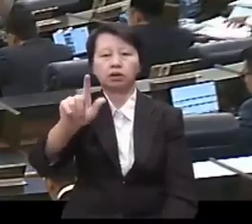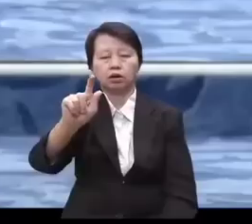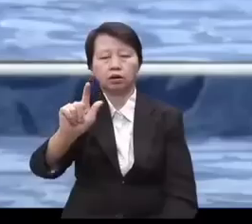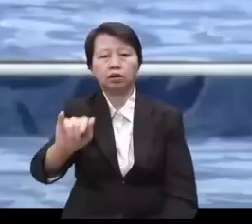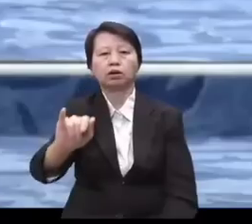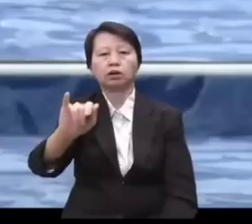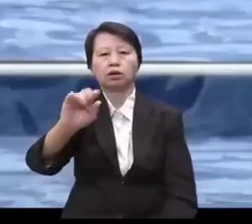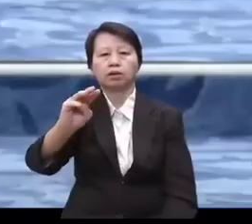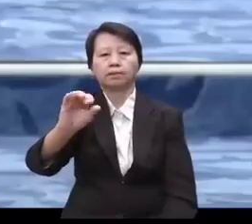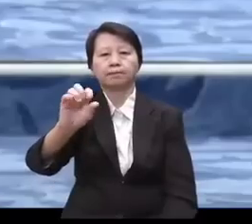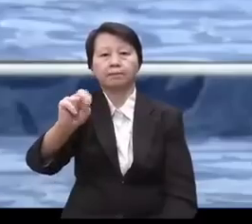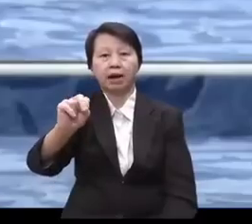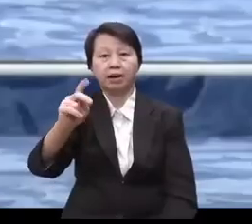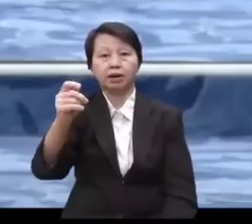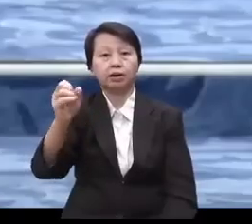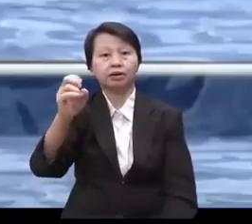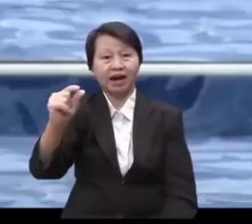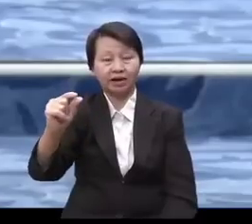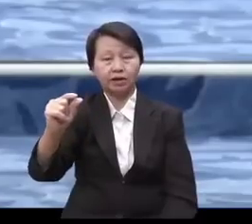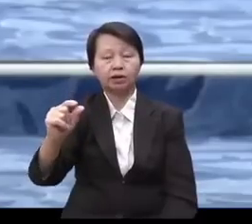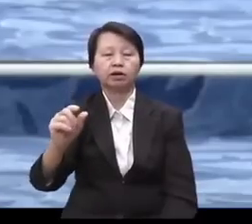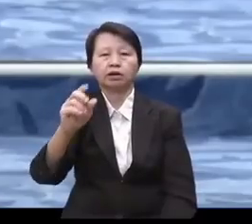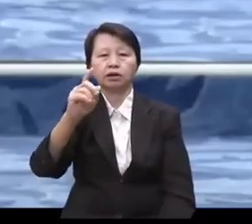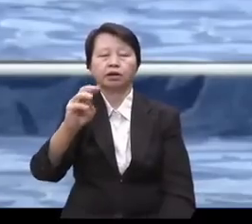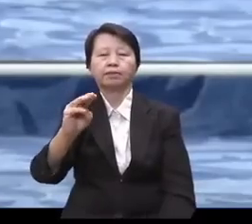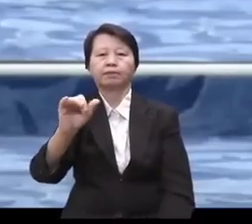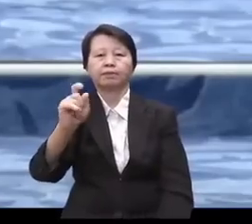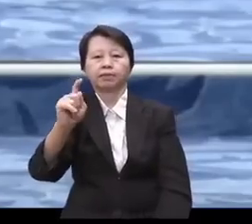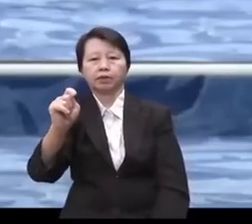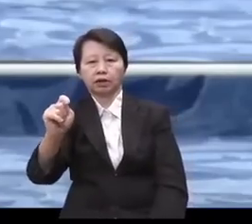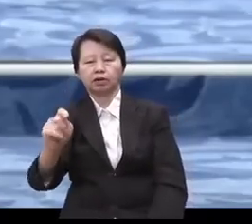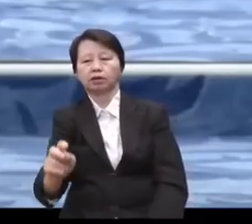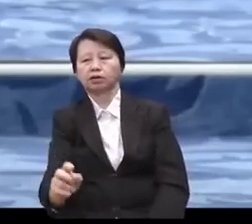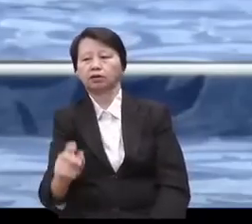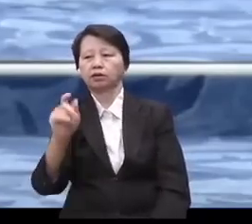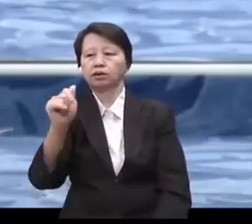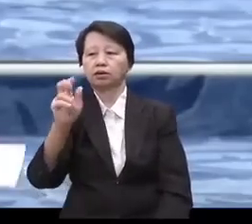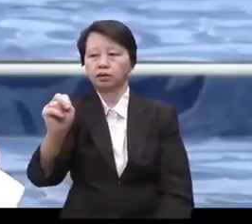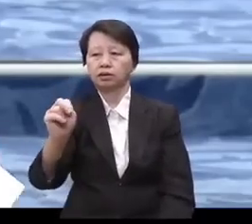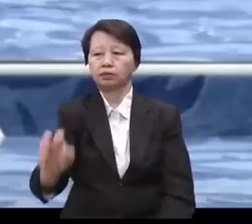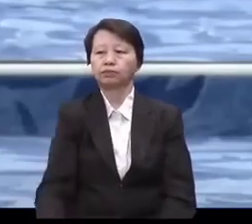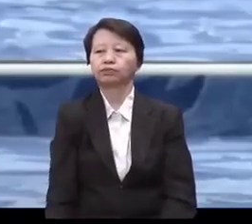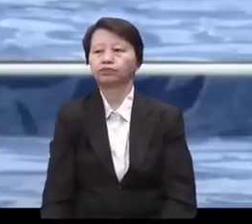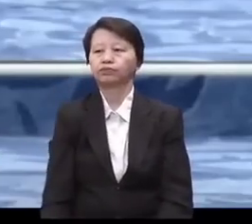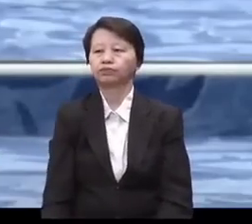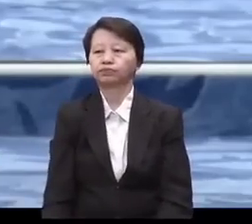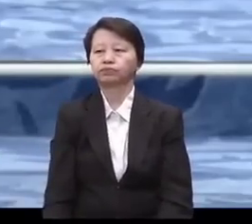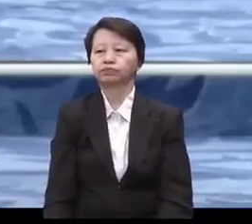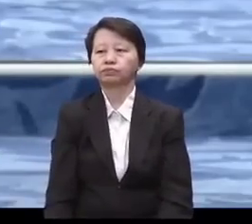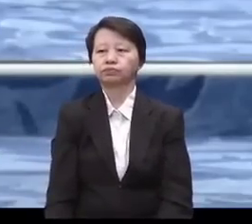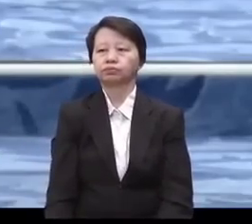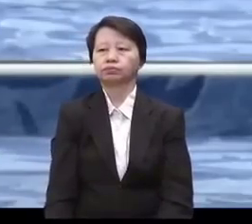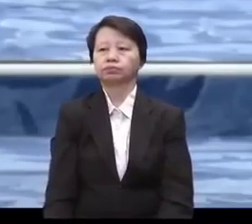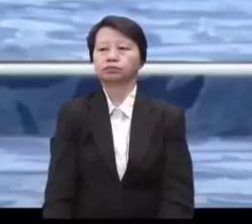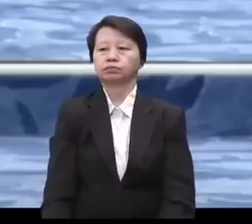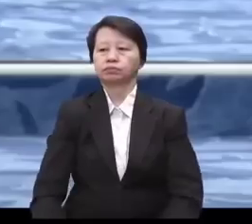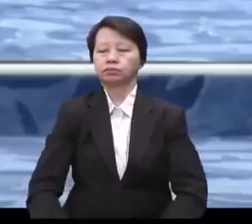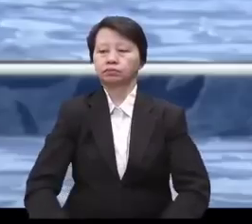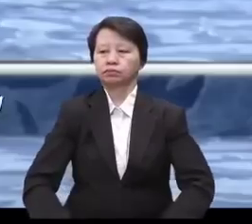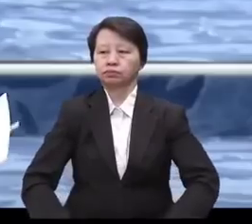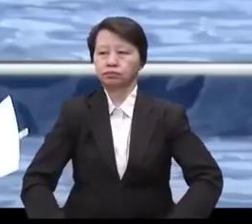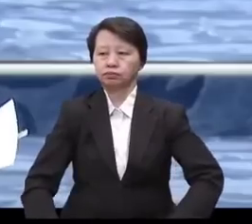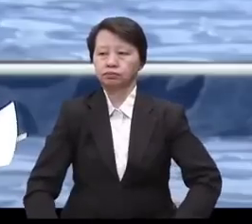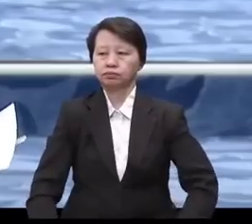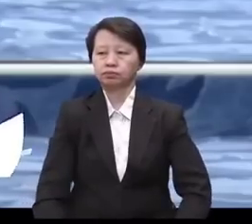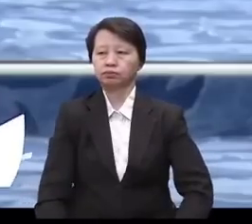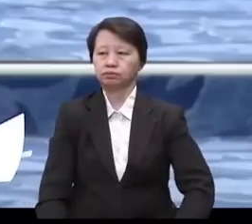Walaupun yang dibaca tu lagi sikit pada soalan, tapi tak apa, dia maksudnya sampai. Dia tak baca soalan.